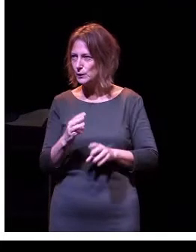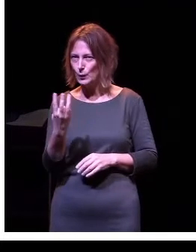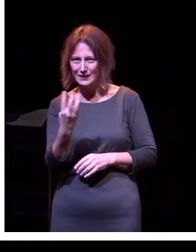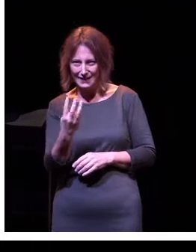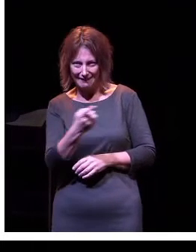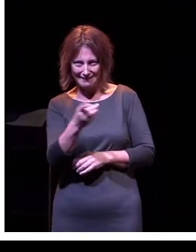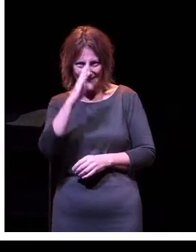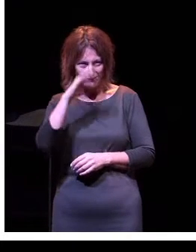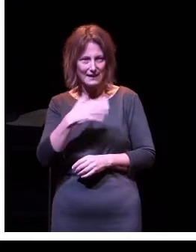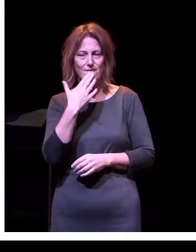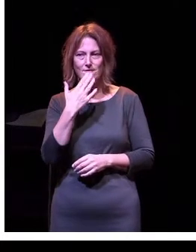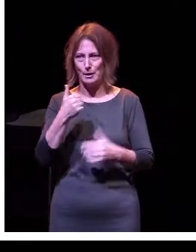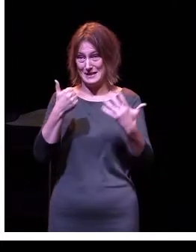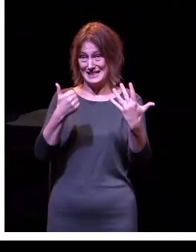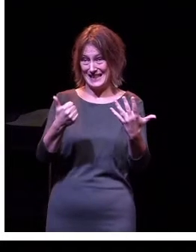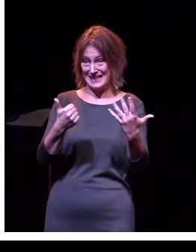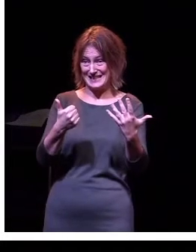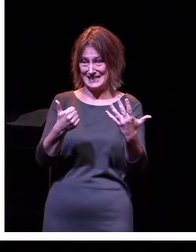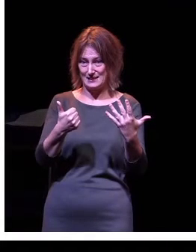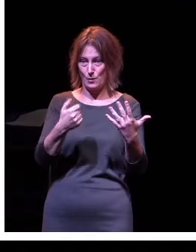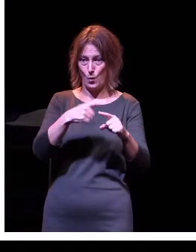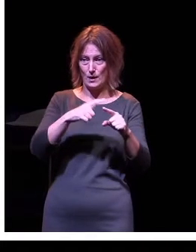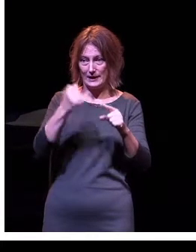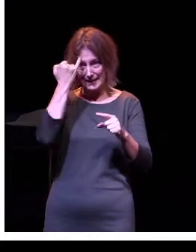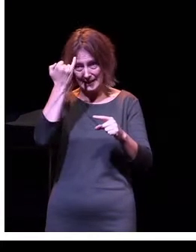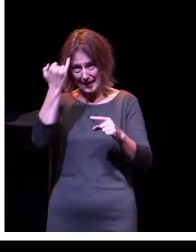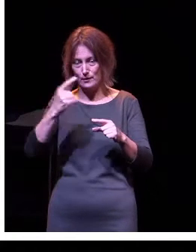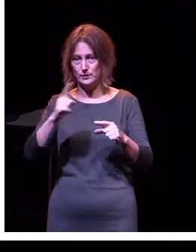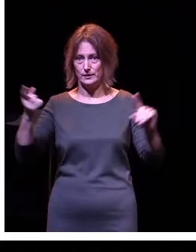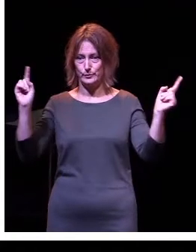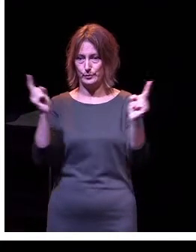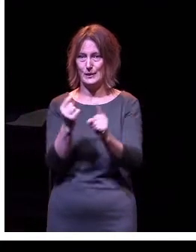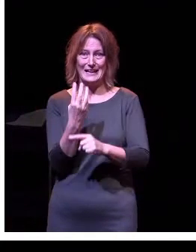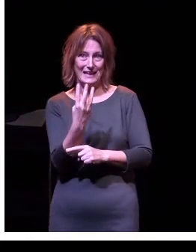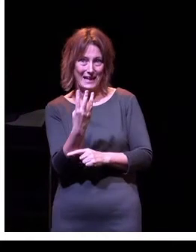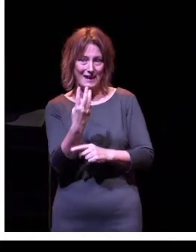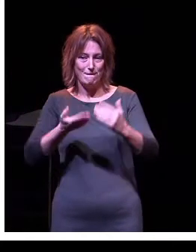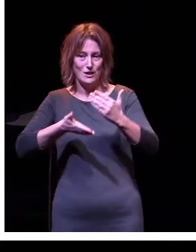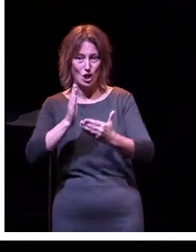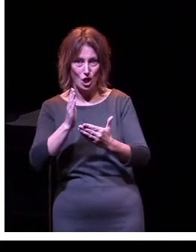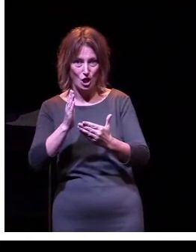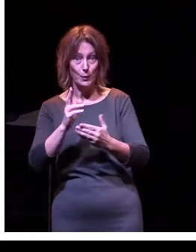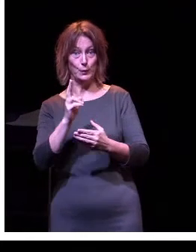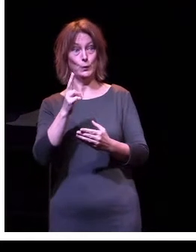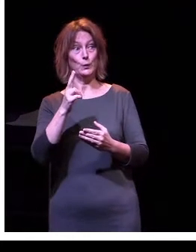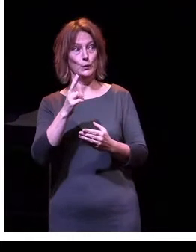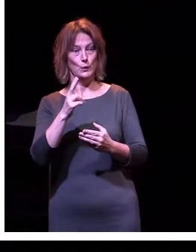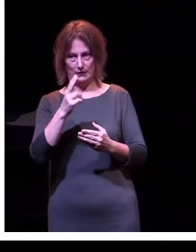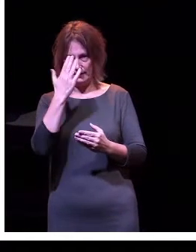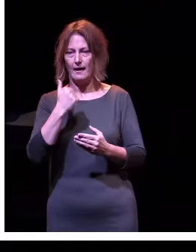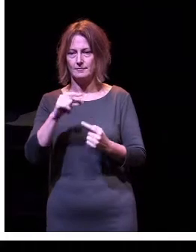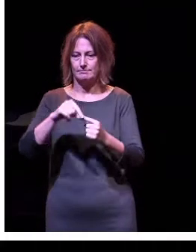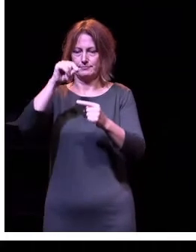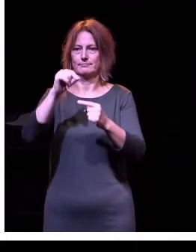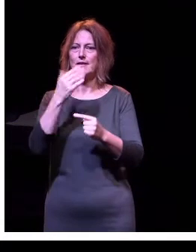vilka 6 det var och vilka 3 som kom till final. Och nu är det äntligen dags för oss alla att kunna kröna en